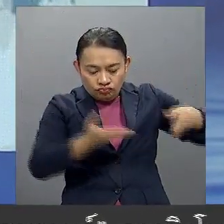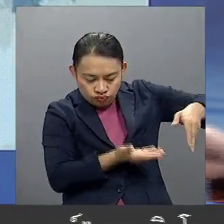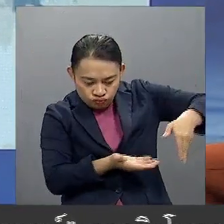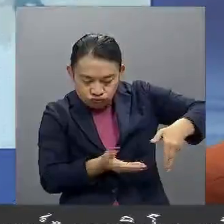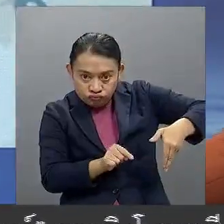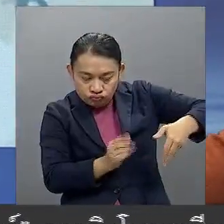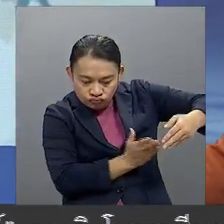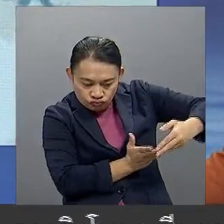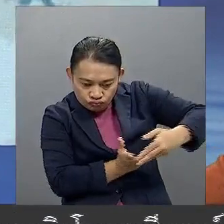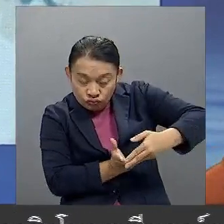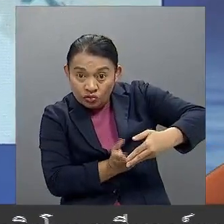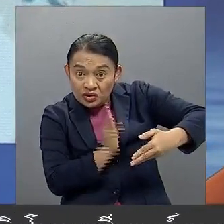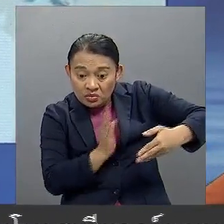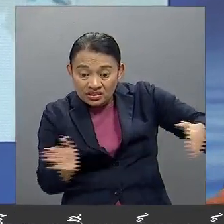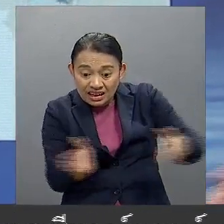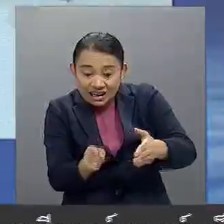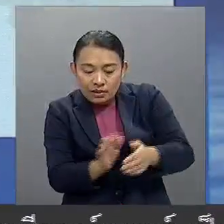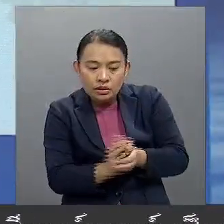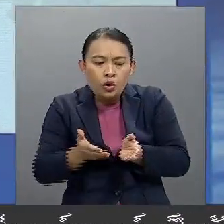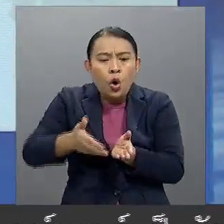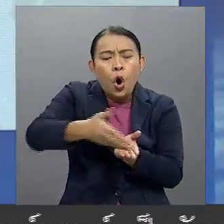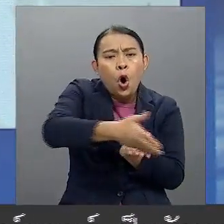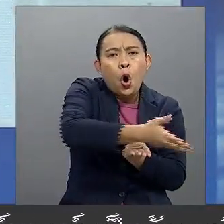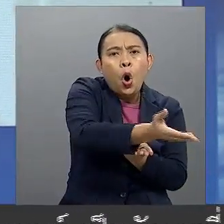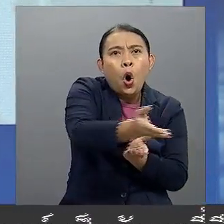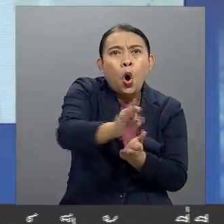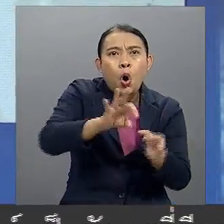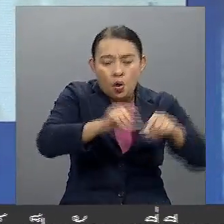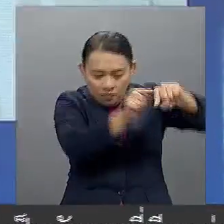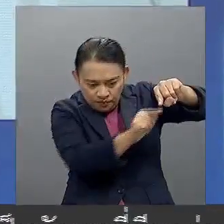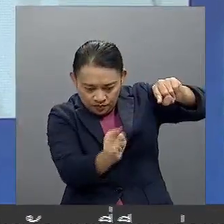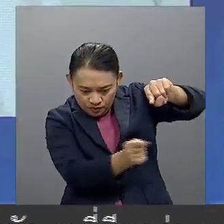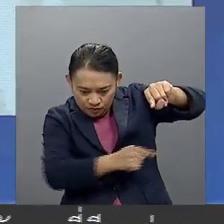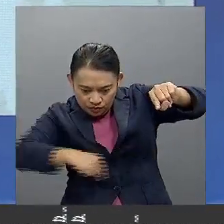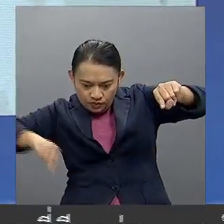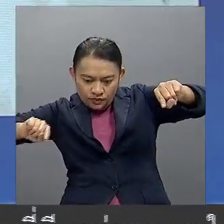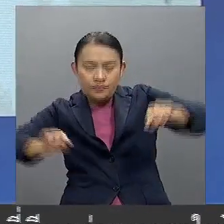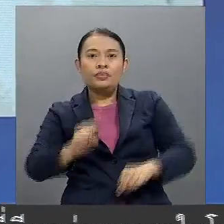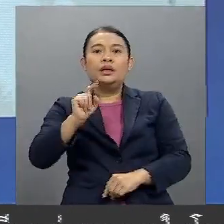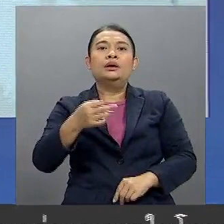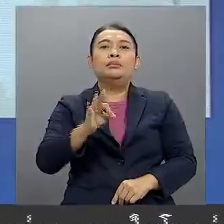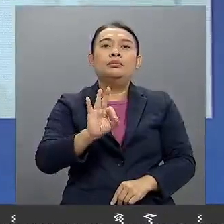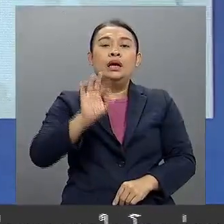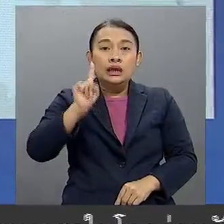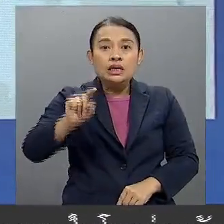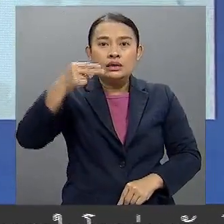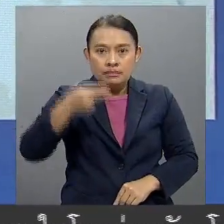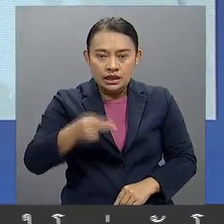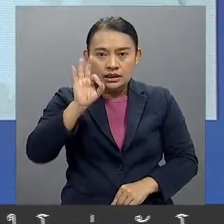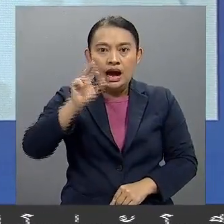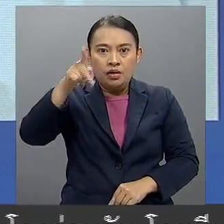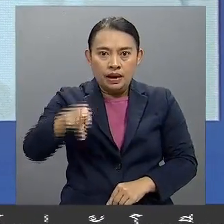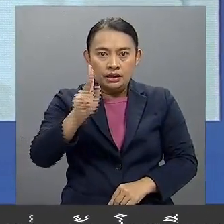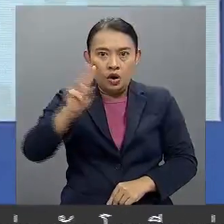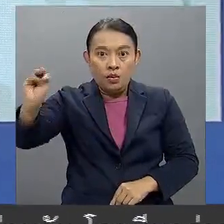อ้อมแมGood Hope ทอยู่ด้านล่างใช้ระยะทาง 1,900,000 กิโเมตรแต่ถ้าเปลี่ยนมาใช้ทางลัตรผ่าน